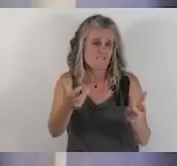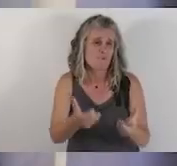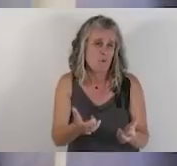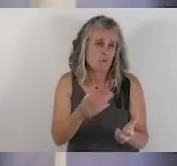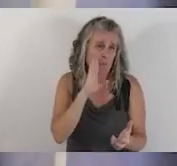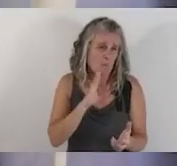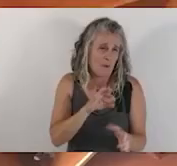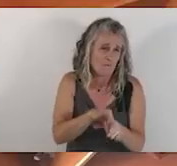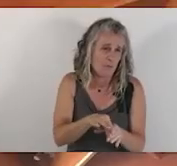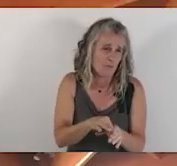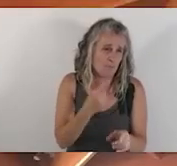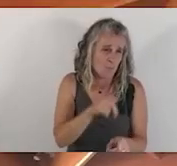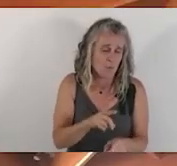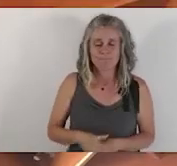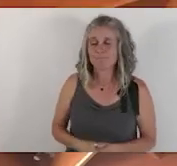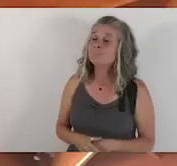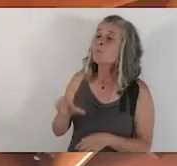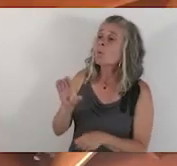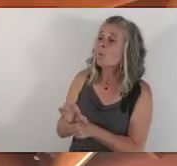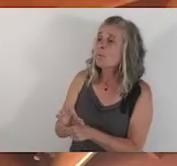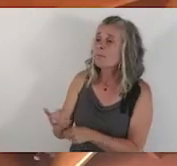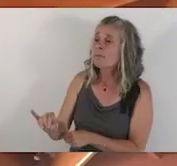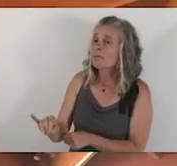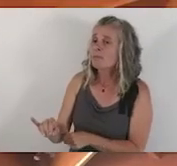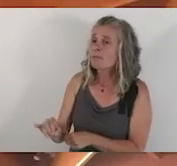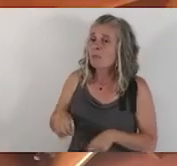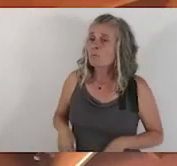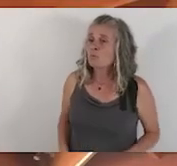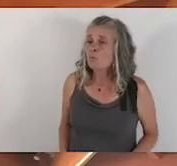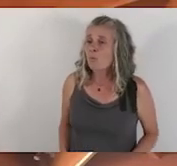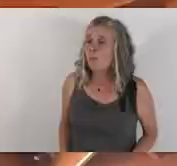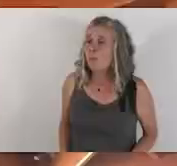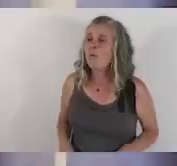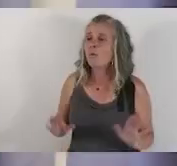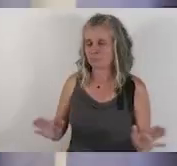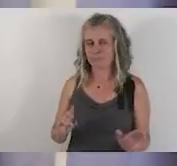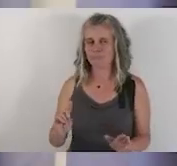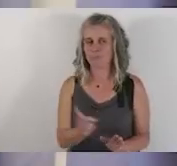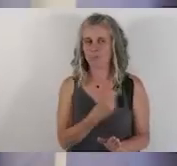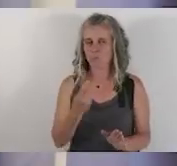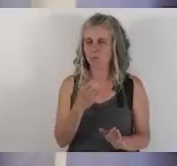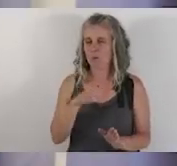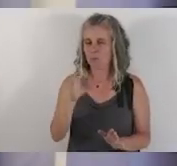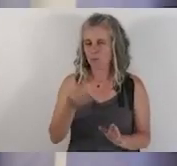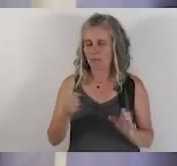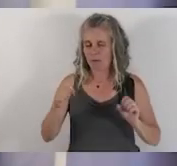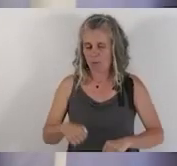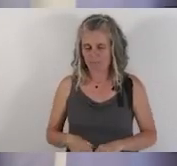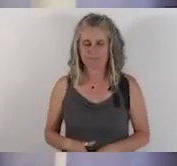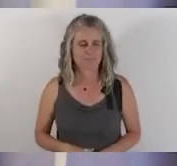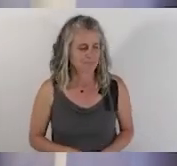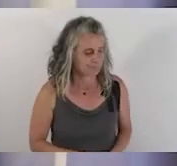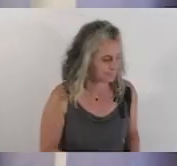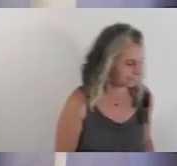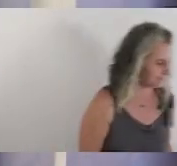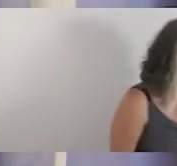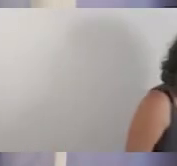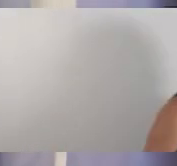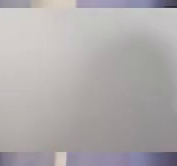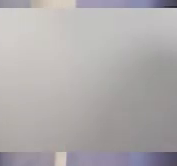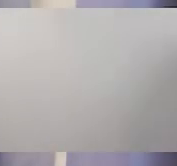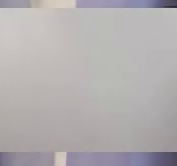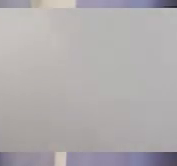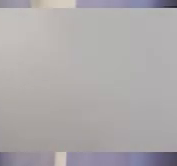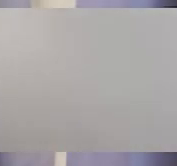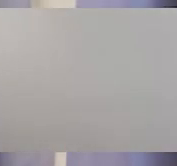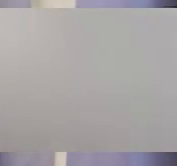des contre, des abstentions? Avis favorable, unanime du Conseil. Et c'est à moi